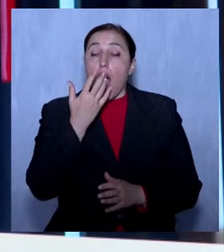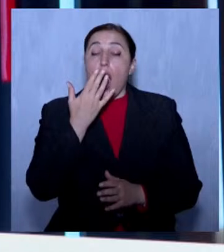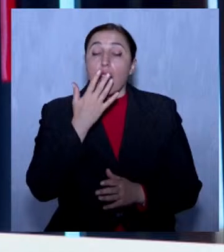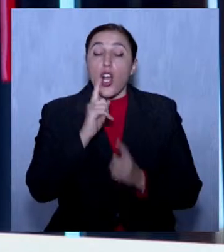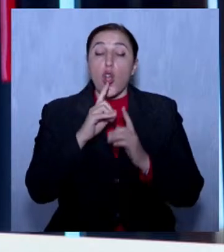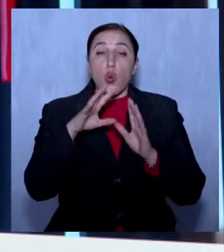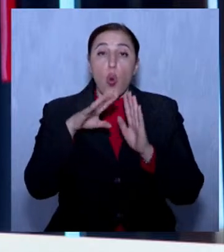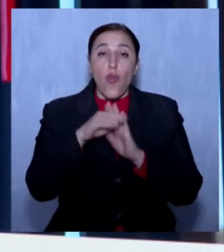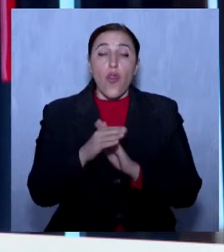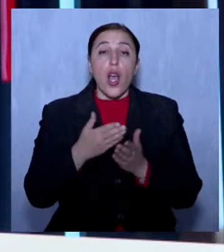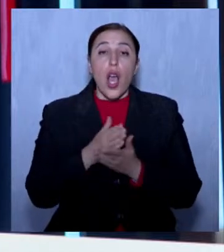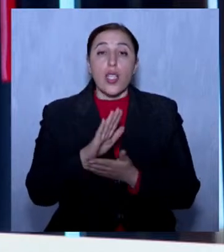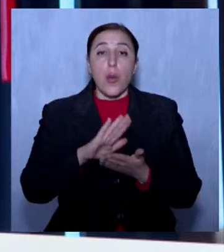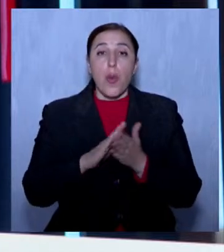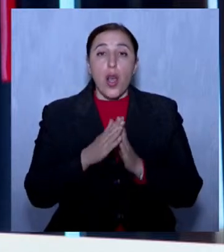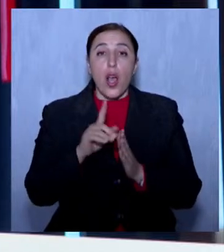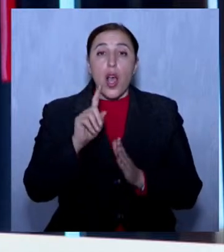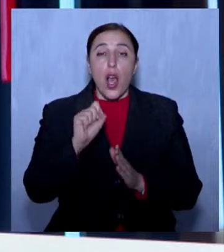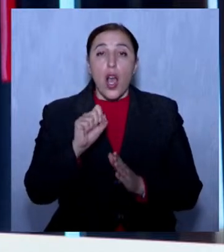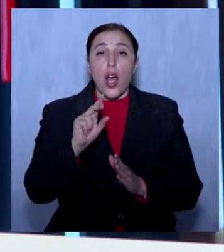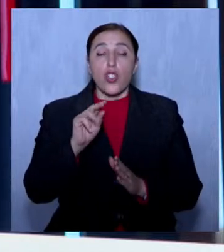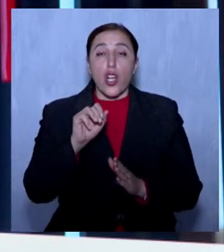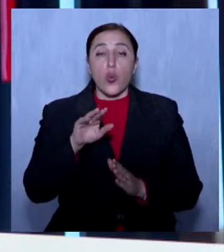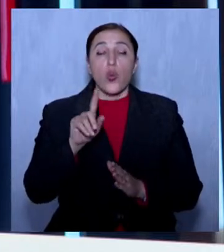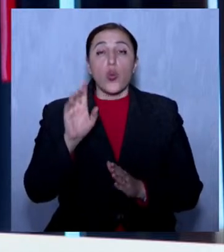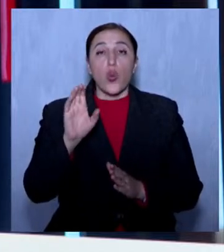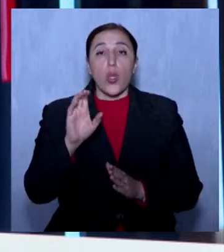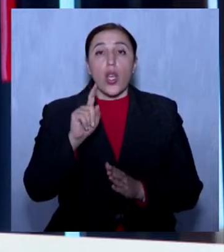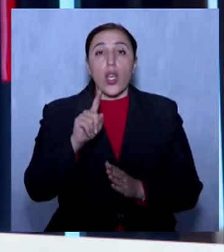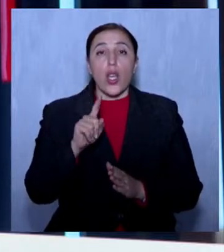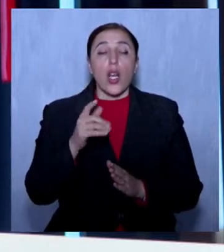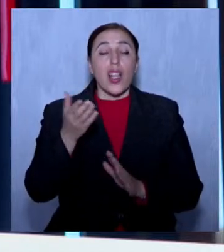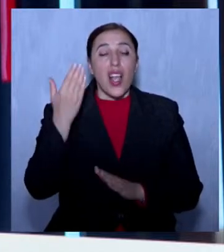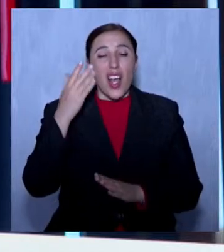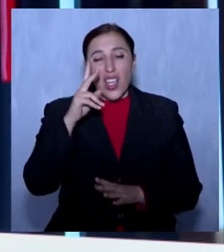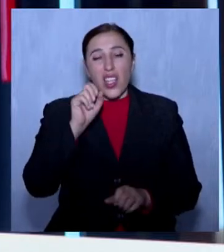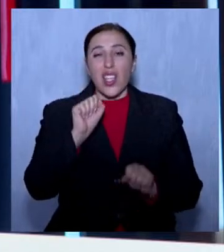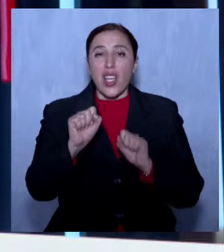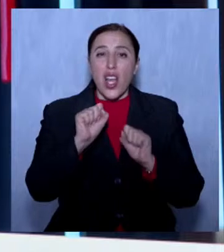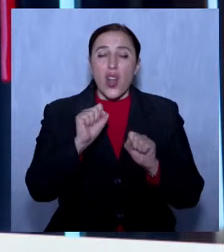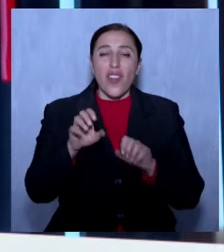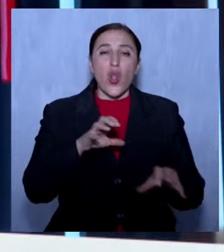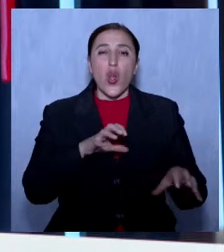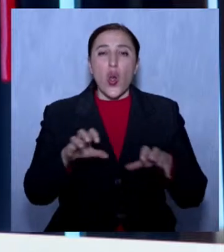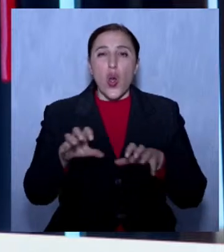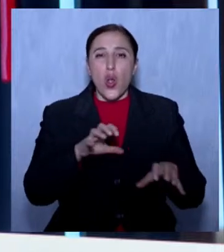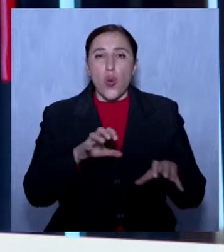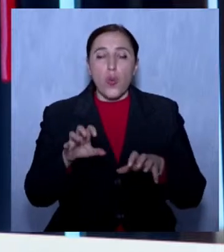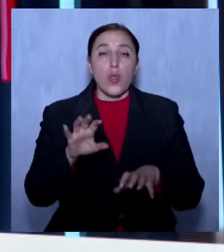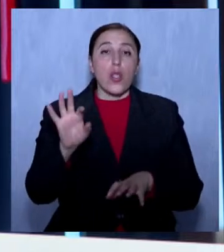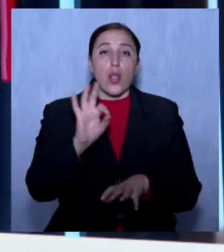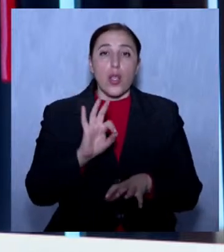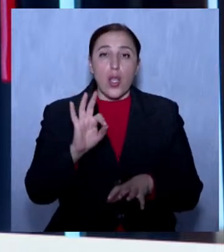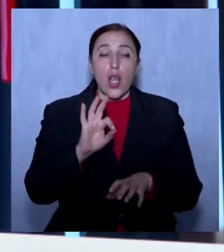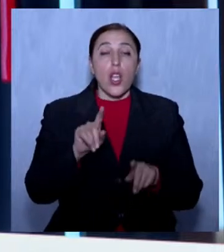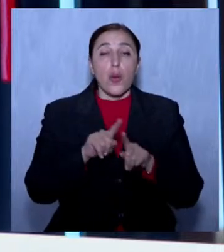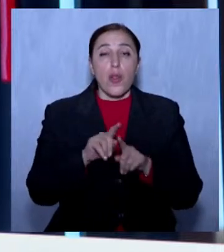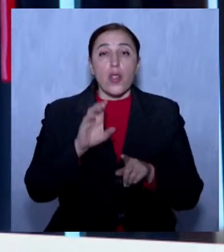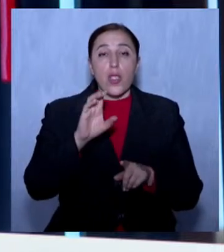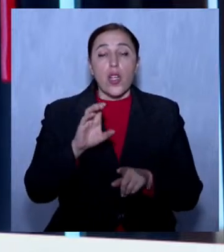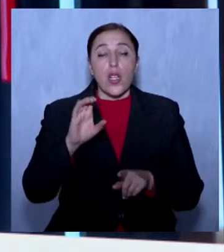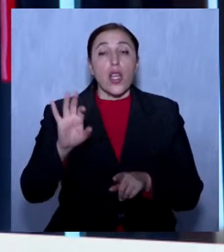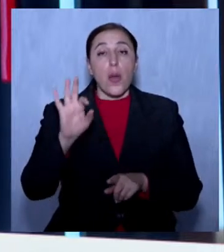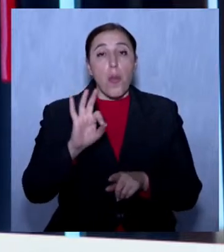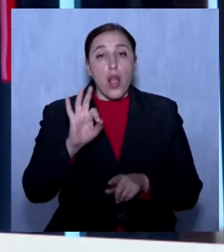պայմանագիր խմբակցության պատգամավոր Խաչատուր Սուրքյասյանը, անդրադառնալով նախկին իշխանությունների կողմից կոռուպցիոն դրսևորումներին, հիշեց նաև Սերժ